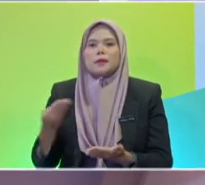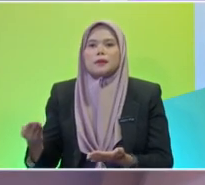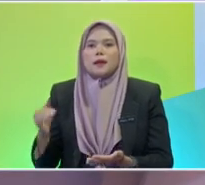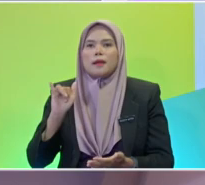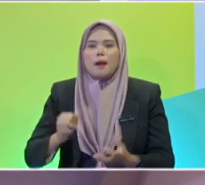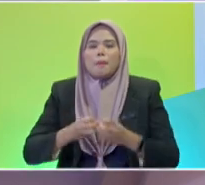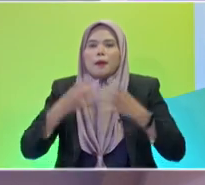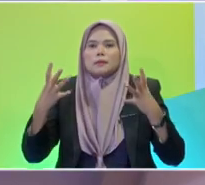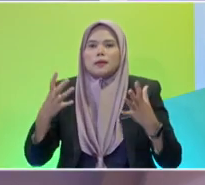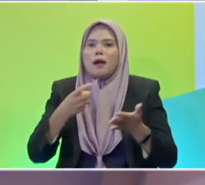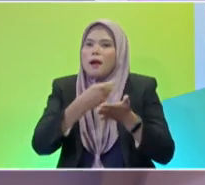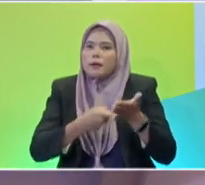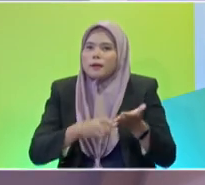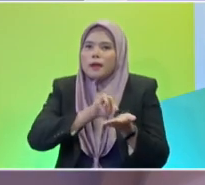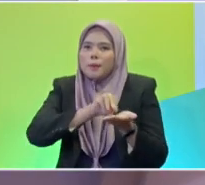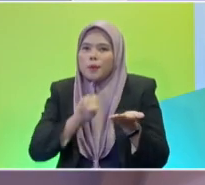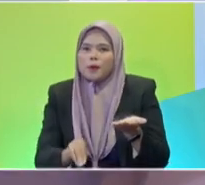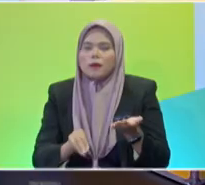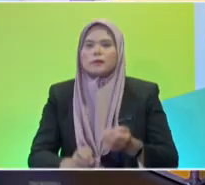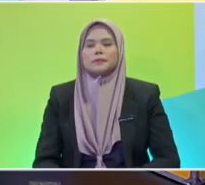yang murah yang penting harga yang murah oke